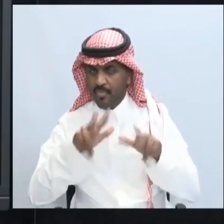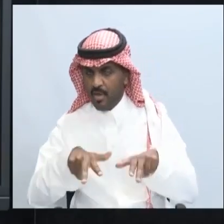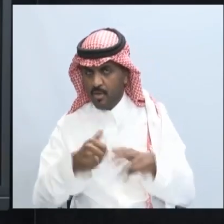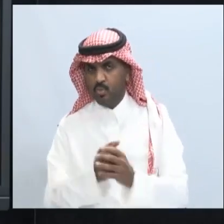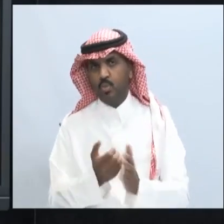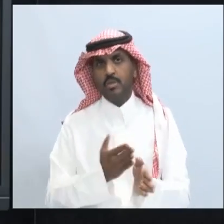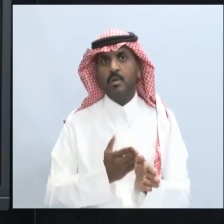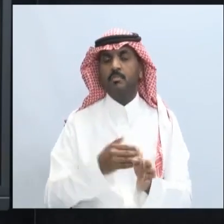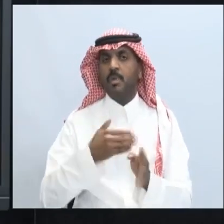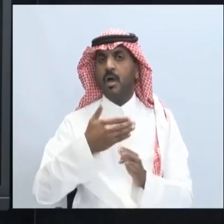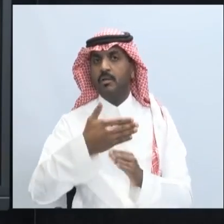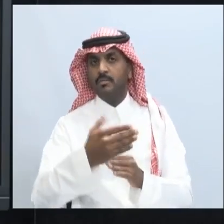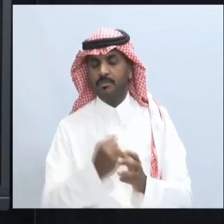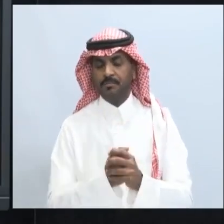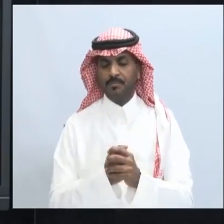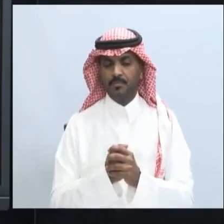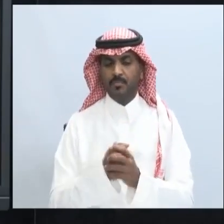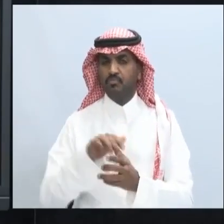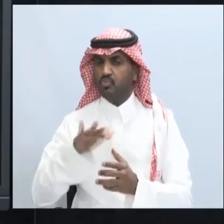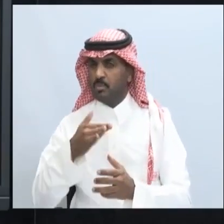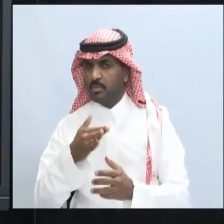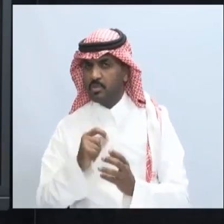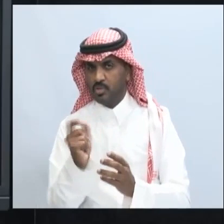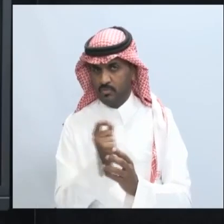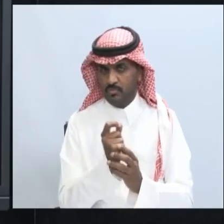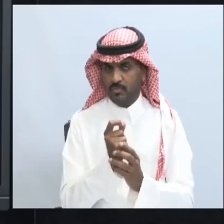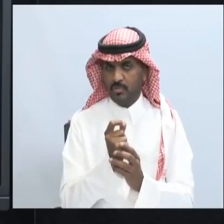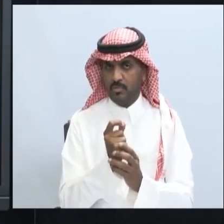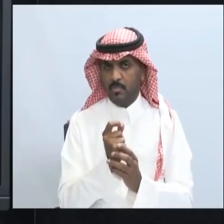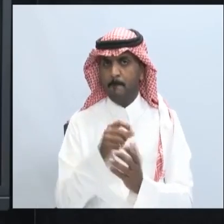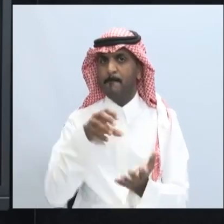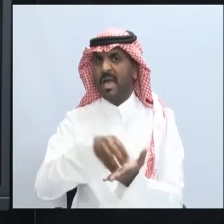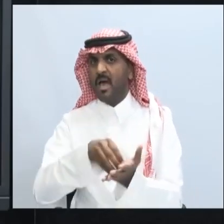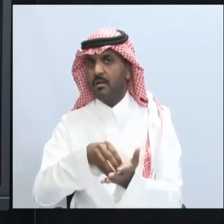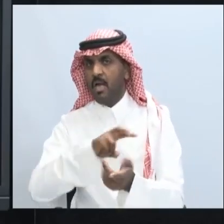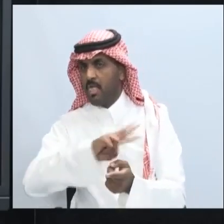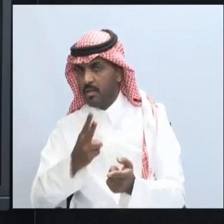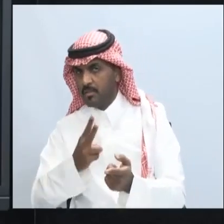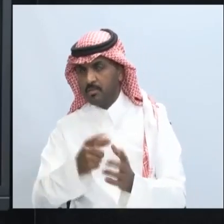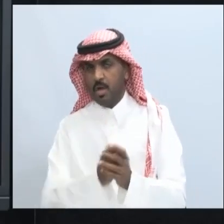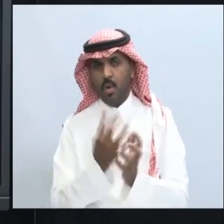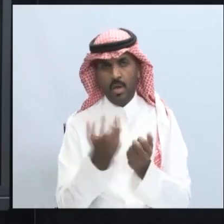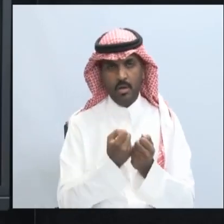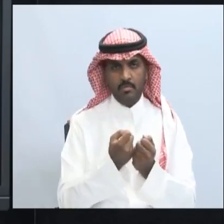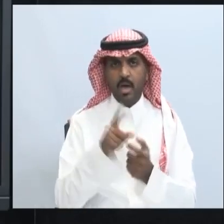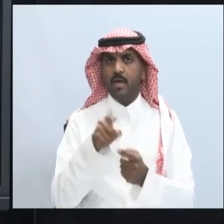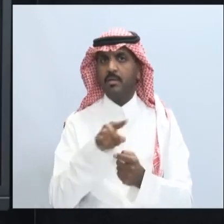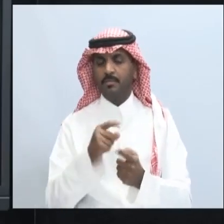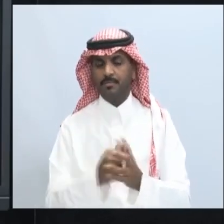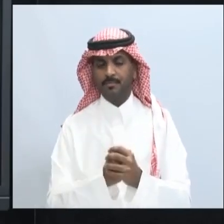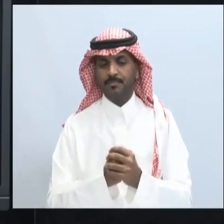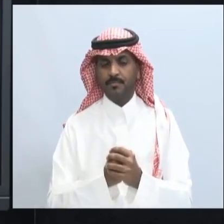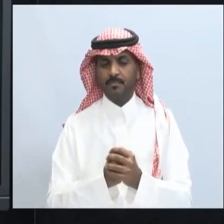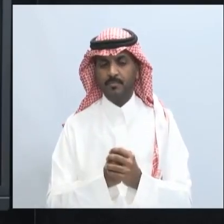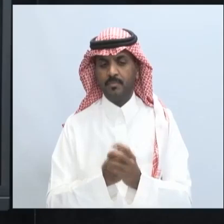وتبعات فلربما اذا سجلت عنوان وطني اخر او رقم او ارقام اخرى وكانت خاطئه